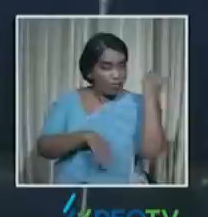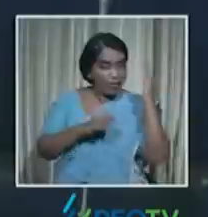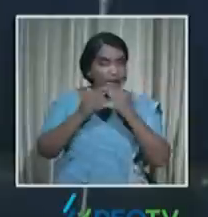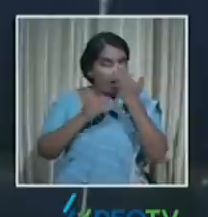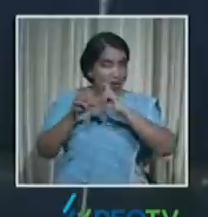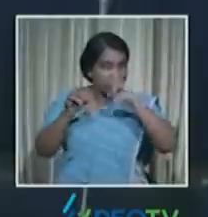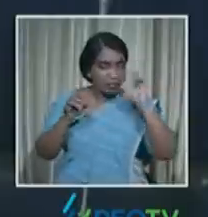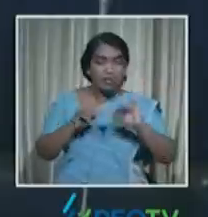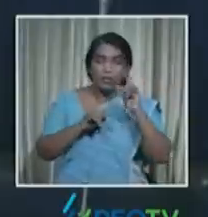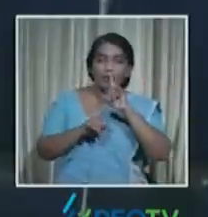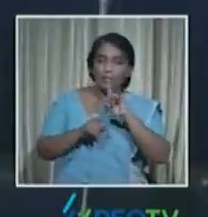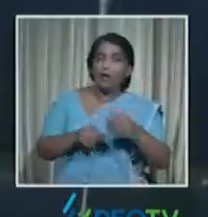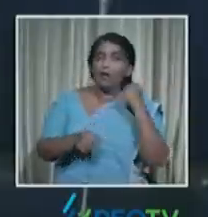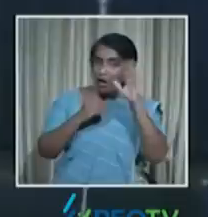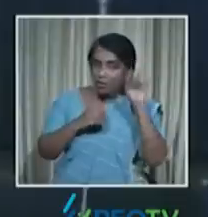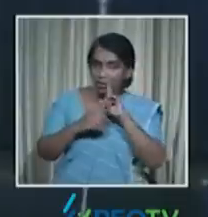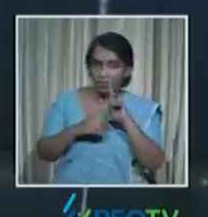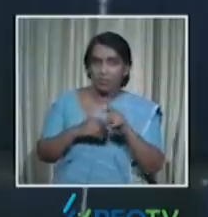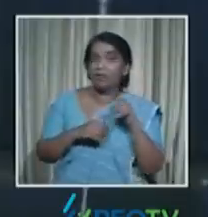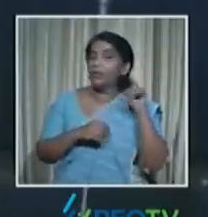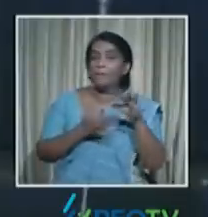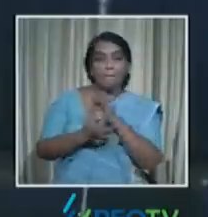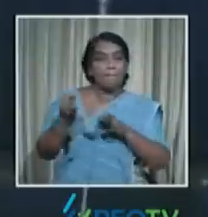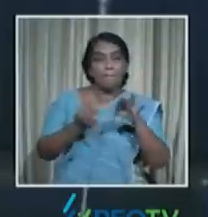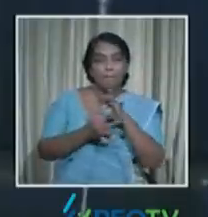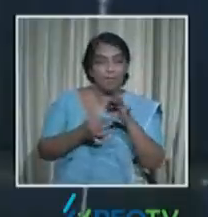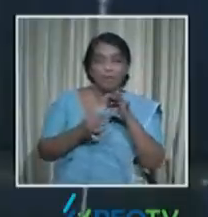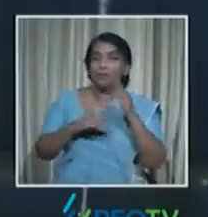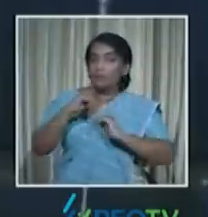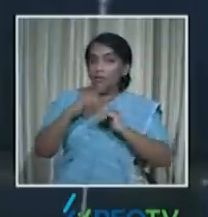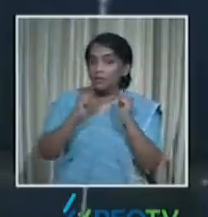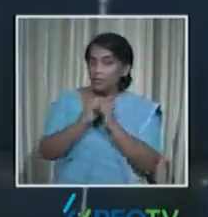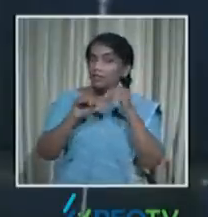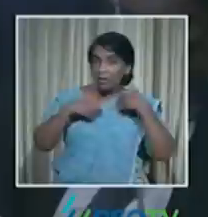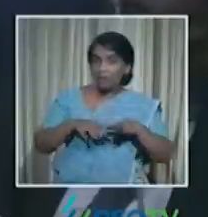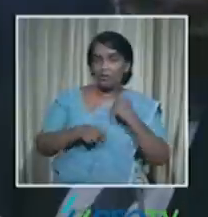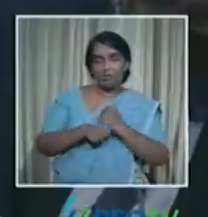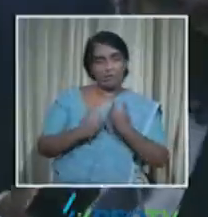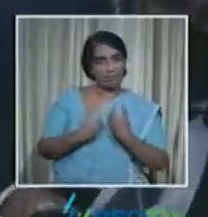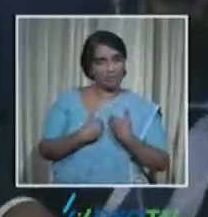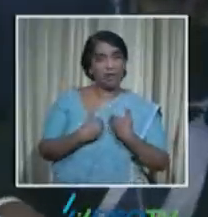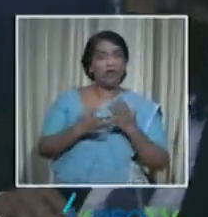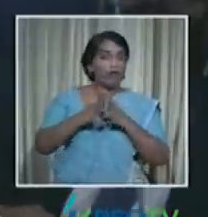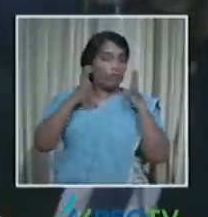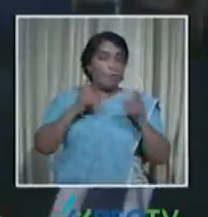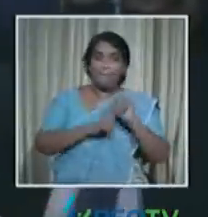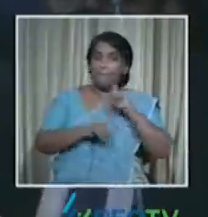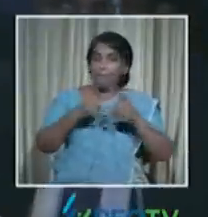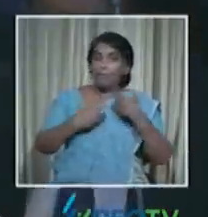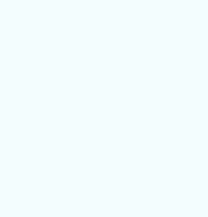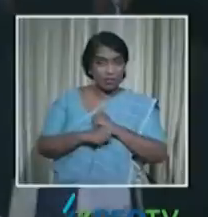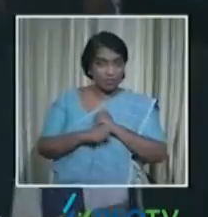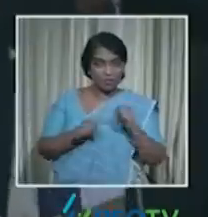කියලා යම් කිසි කෙනෙක් කියනවා නම් ආණ්ඩු ඉල්ලාස් වෙන්න ඕනේ කියලා ඒ ප්‍රජාතන්ත්‍රවාදී ක්‍රමවේදයේ අතුලිකරු කතානායකතුමනි වෙන්න ඕනේ බහුතරයක් පාර්ලිමේන්තුවේ අපේ